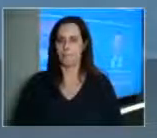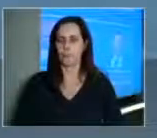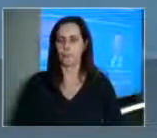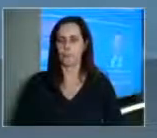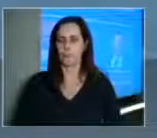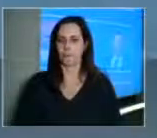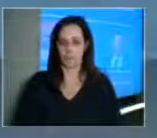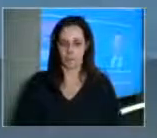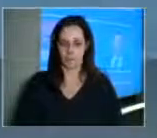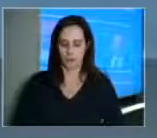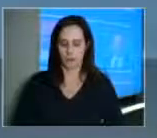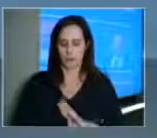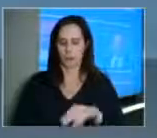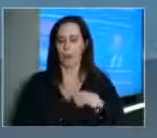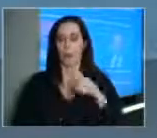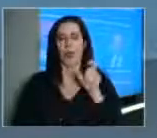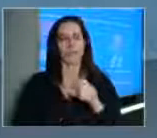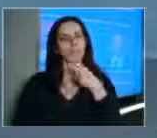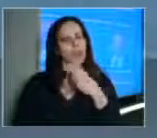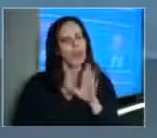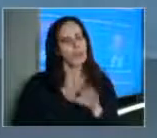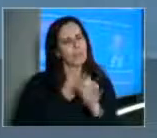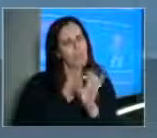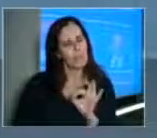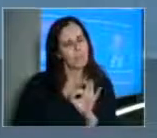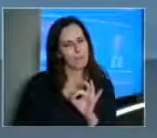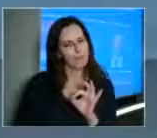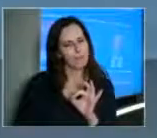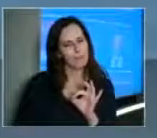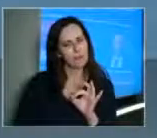אתה גם חייב תשובה לעידן, וגם באמת,